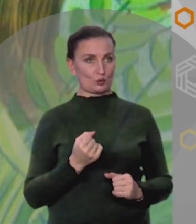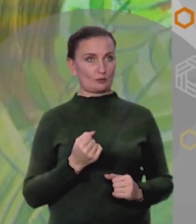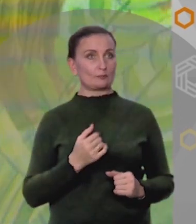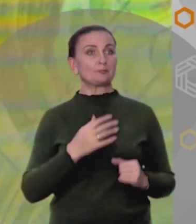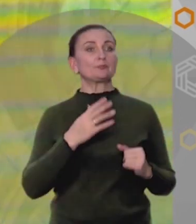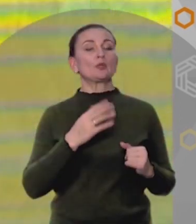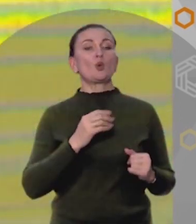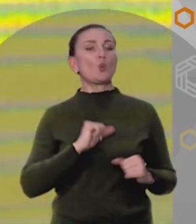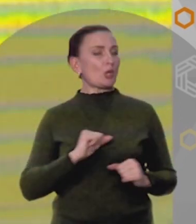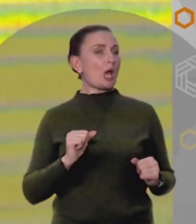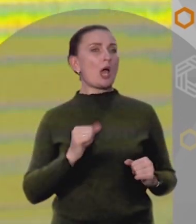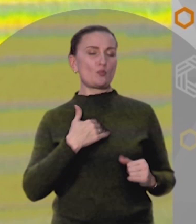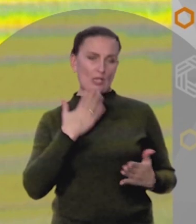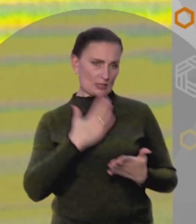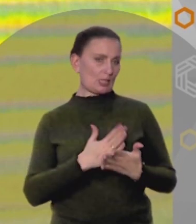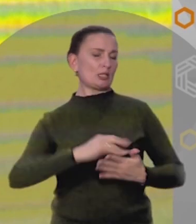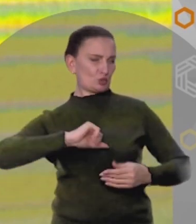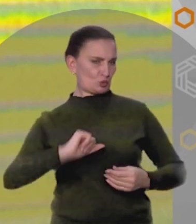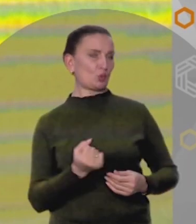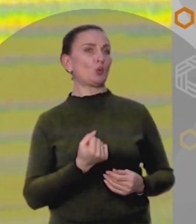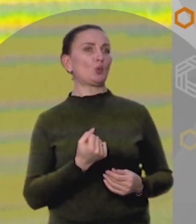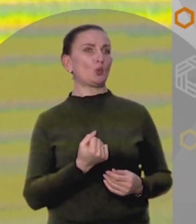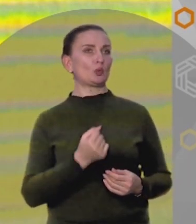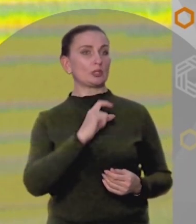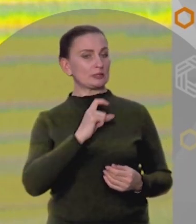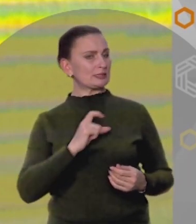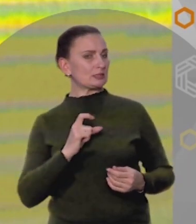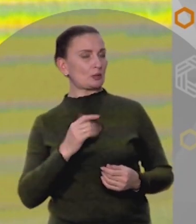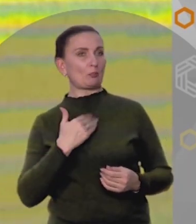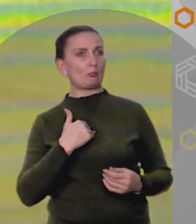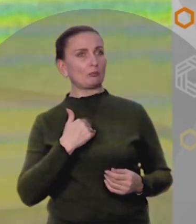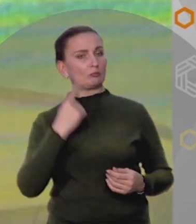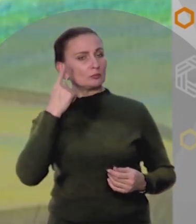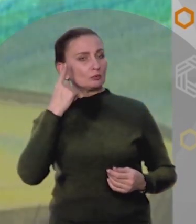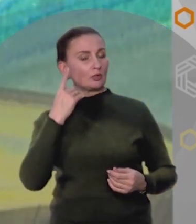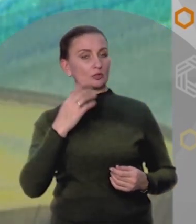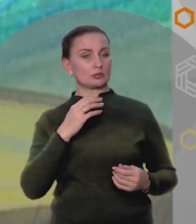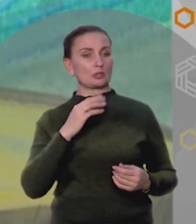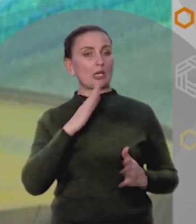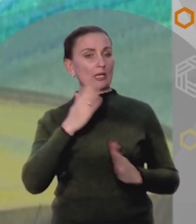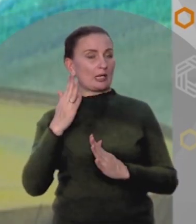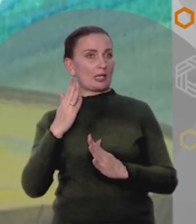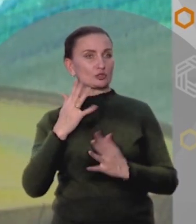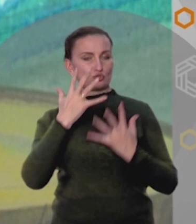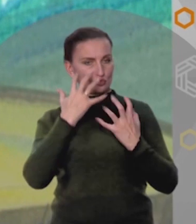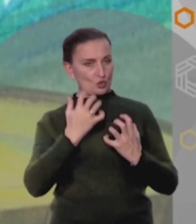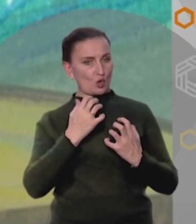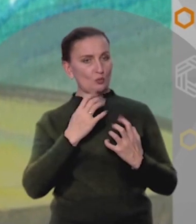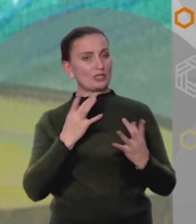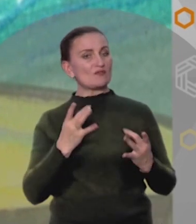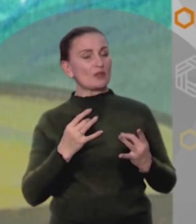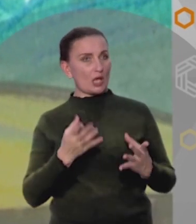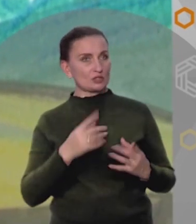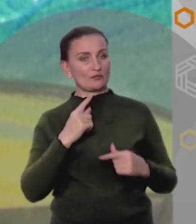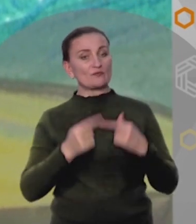хочу. Ура! У меня теперь есть друг. Мне кажется, наш лес слишком